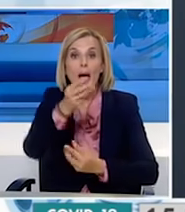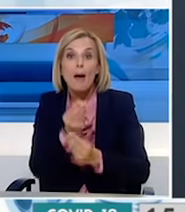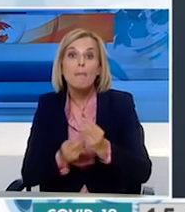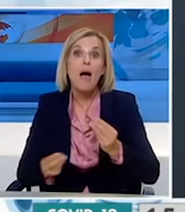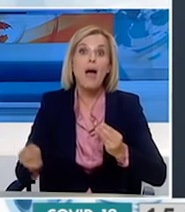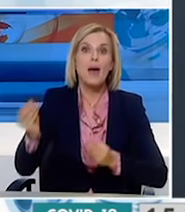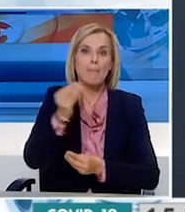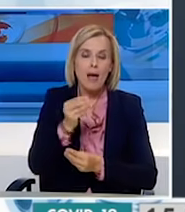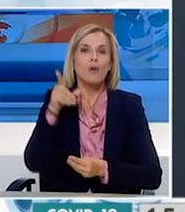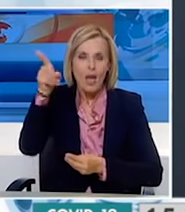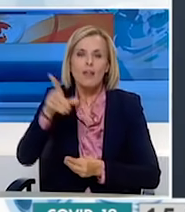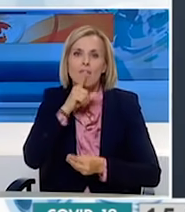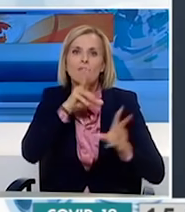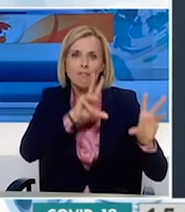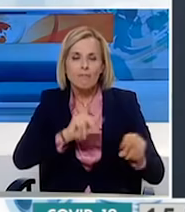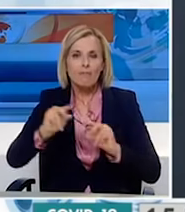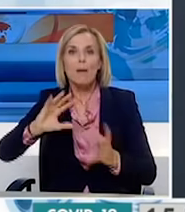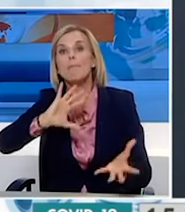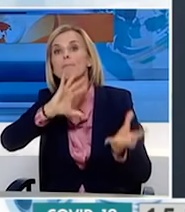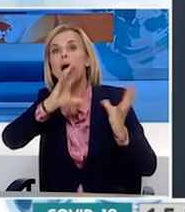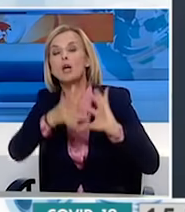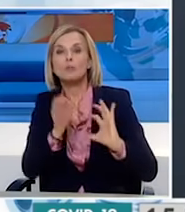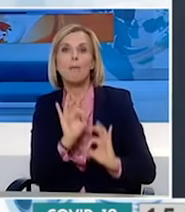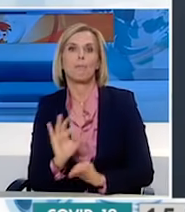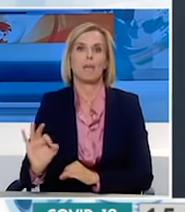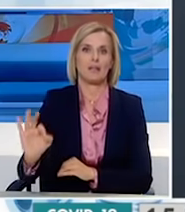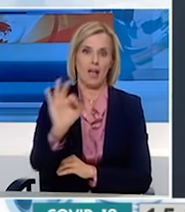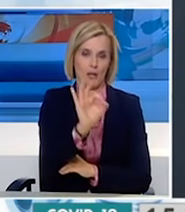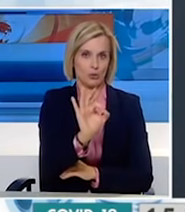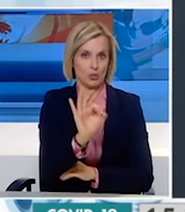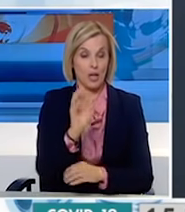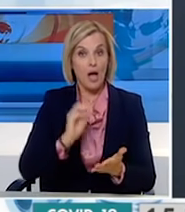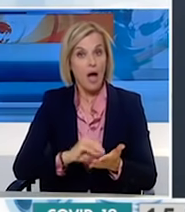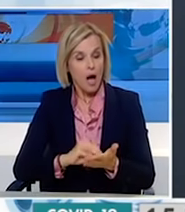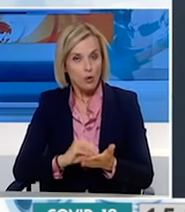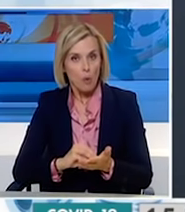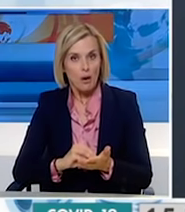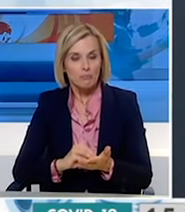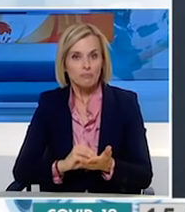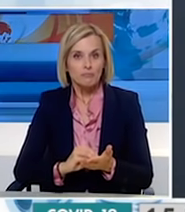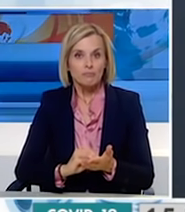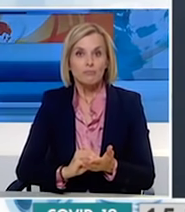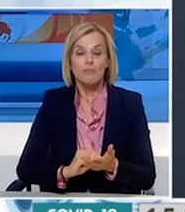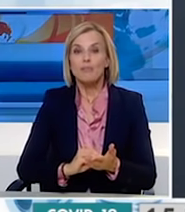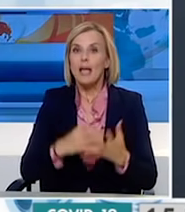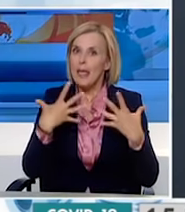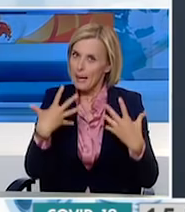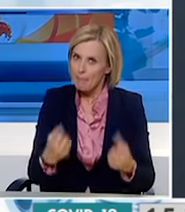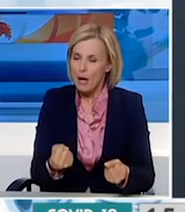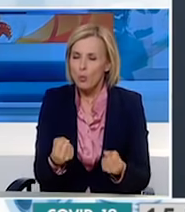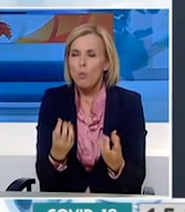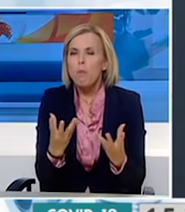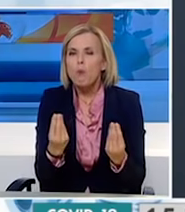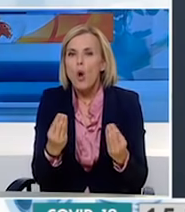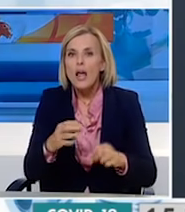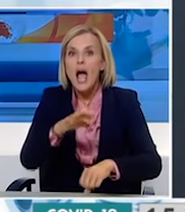παγκόσμια μετάδοση στα αρχικά στάδια της επιδημίας και την απουσία αυτών των περίφημων ασθενών μηδέν, ασθενών από τους